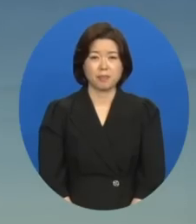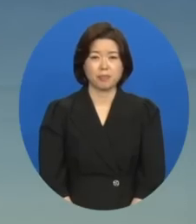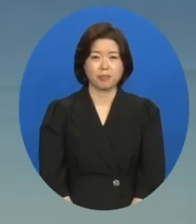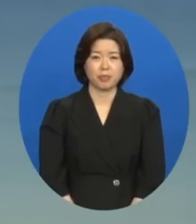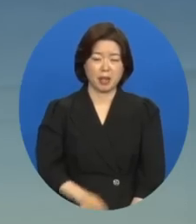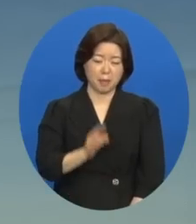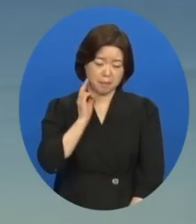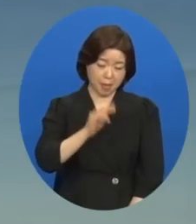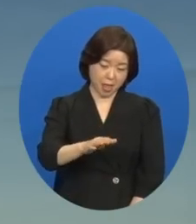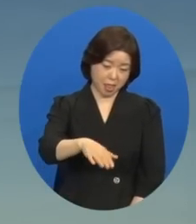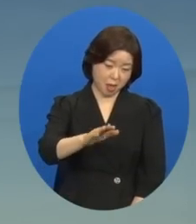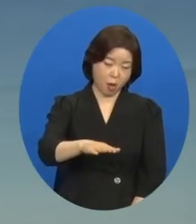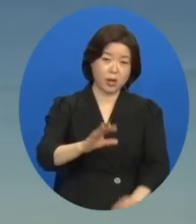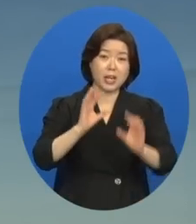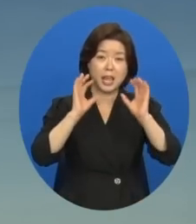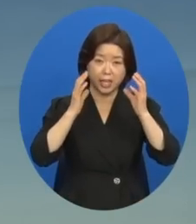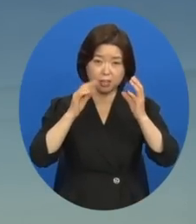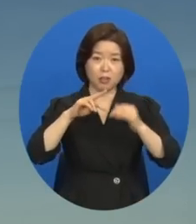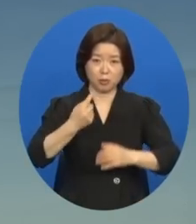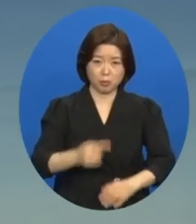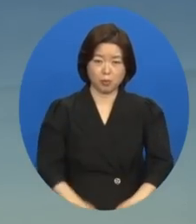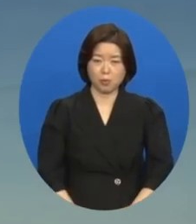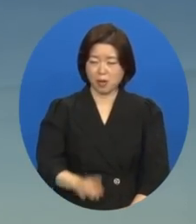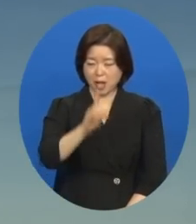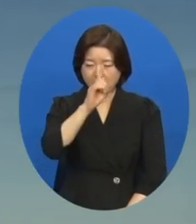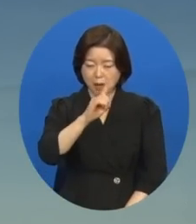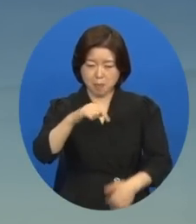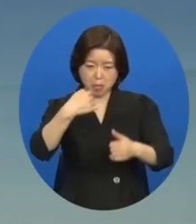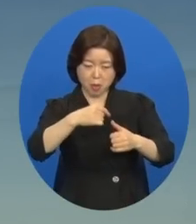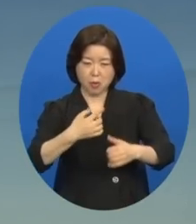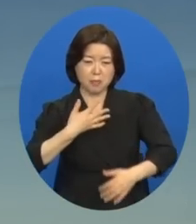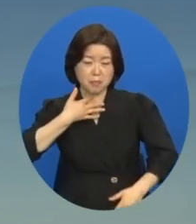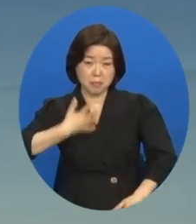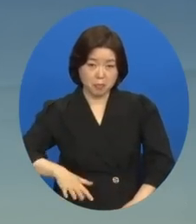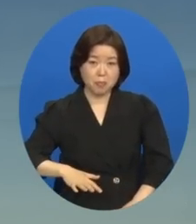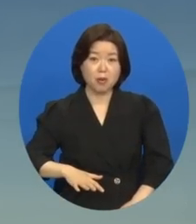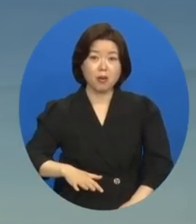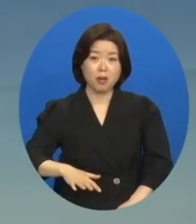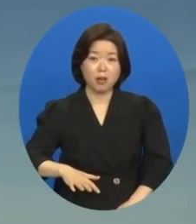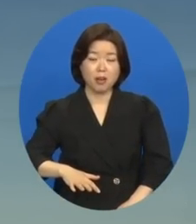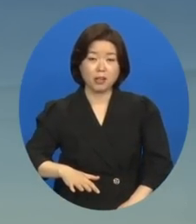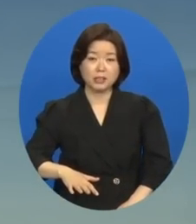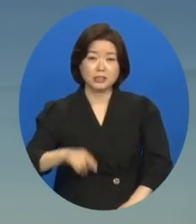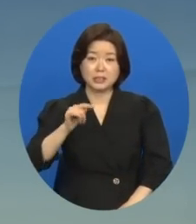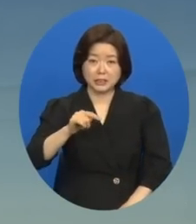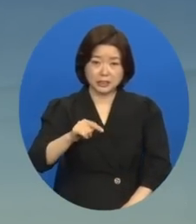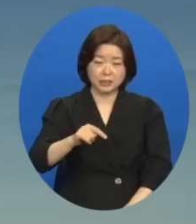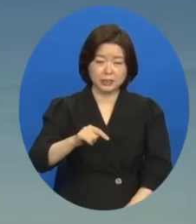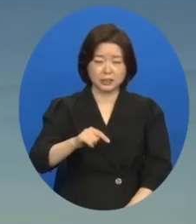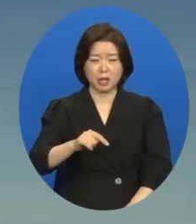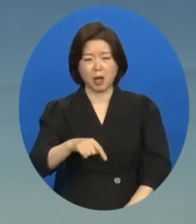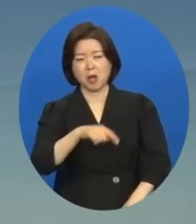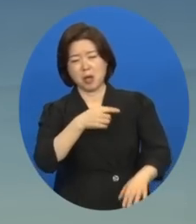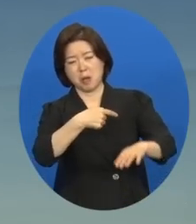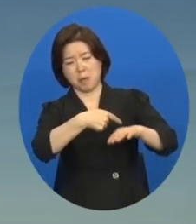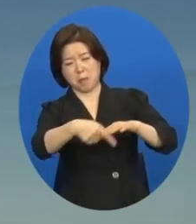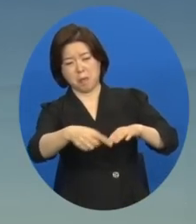아주 어린 어린아이에게도 한 번도 교육을 받아본 적이 없는 그 원주민